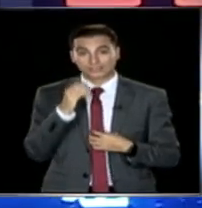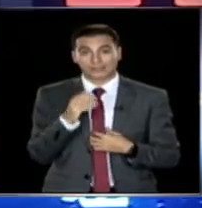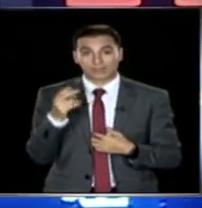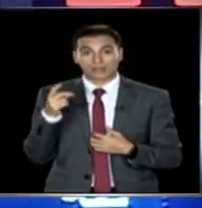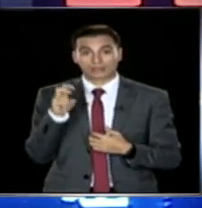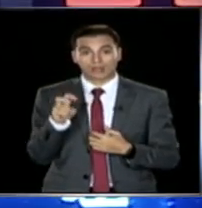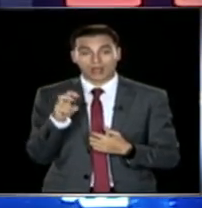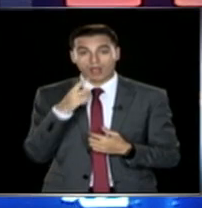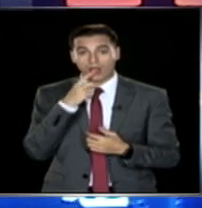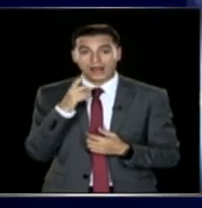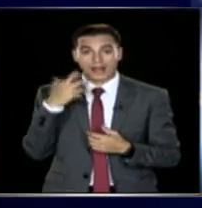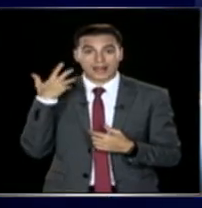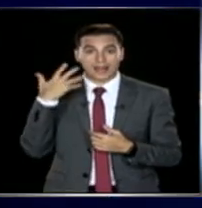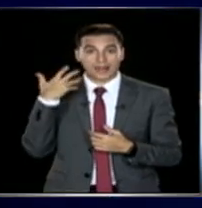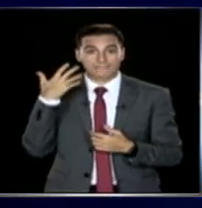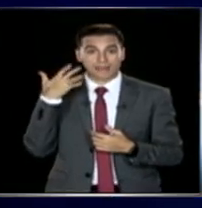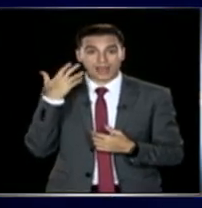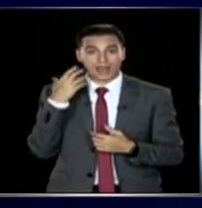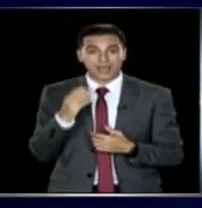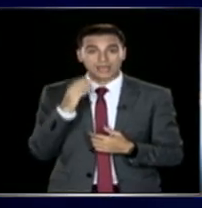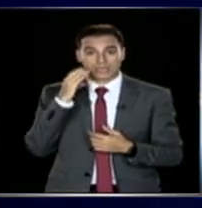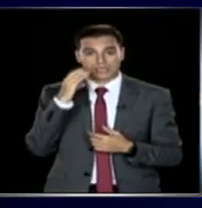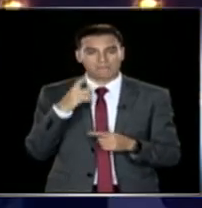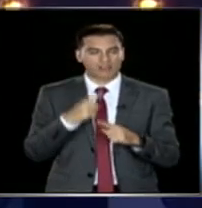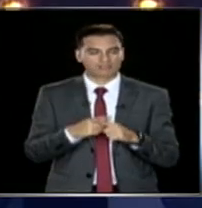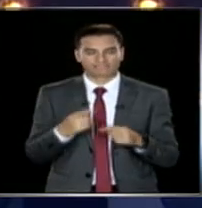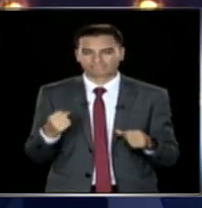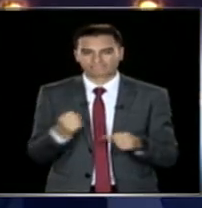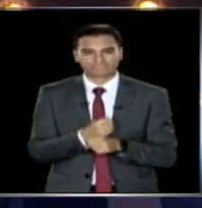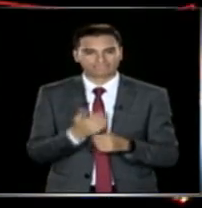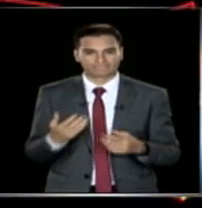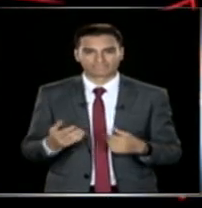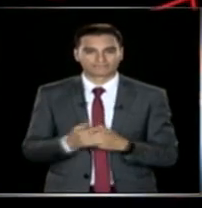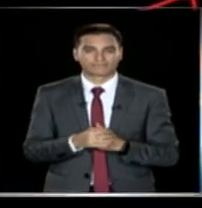طه جمال إجابتك. ليبيا. ليبيا إجابة خاطئة.